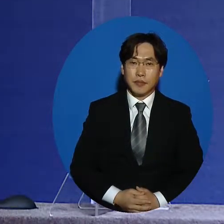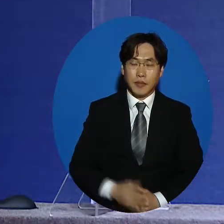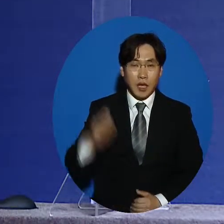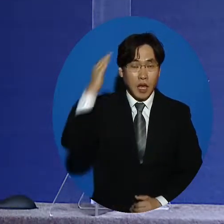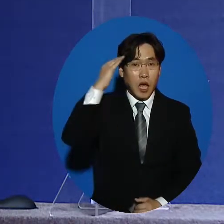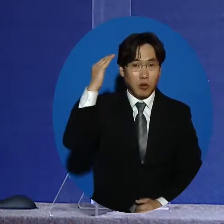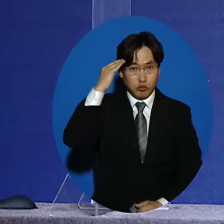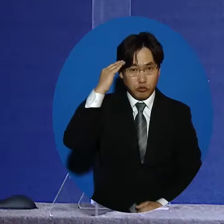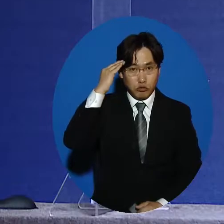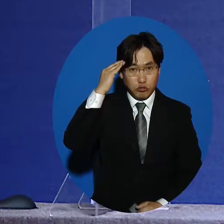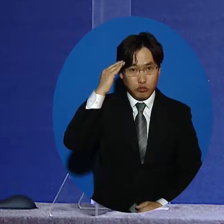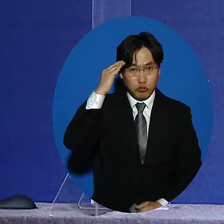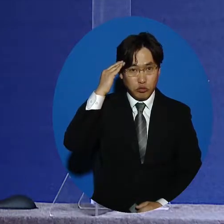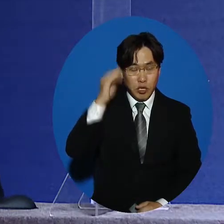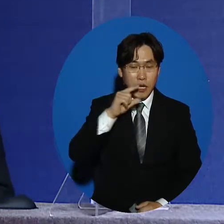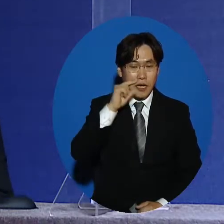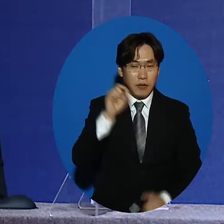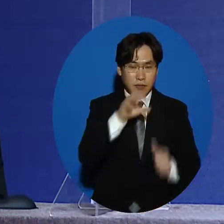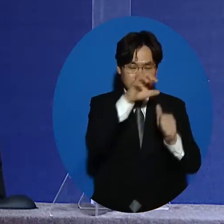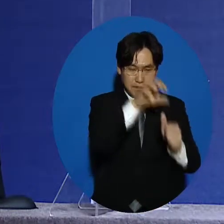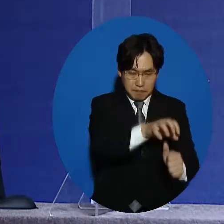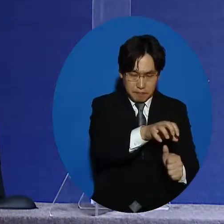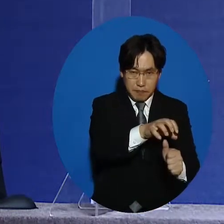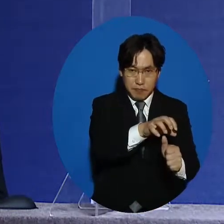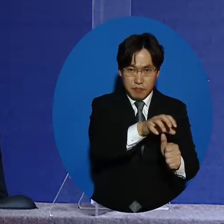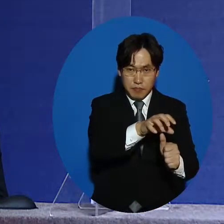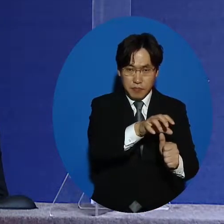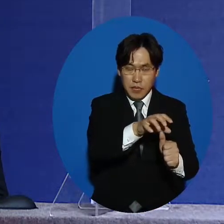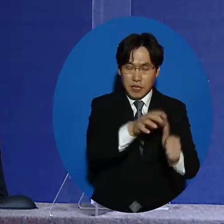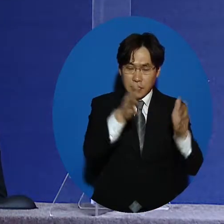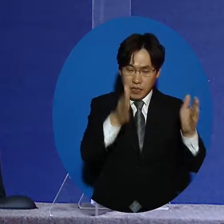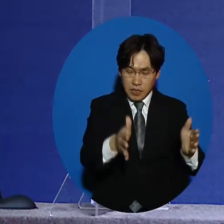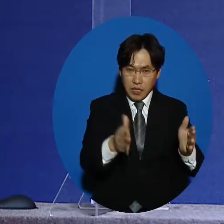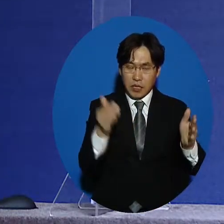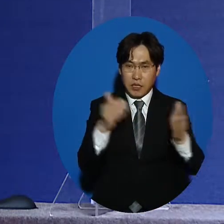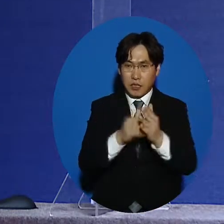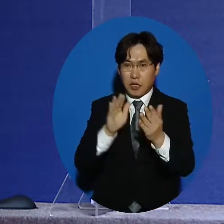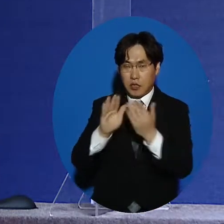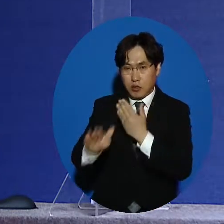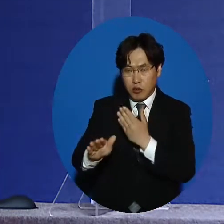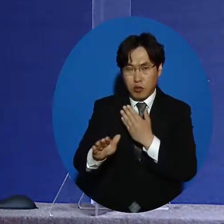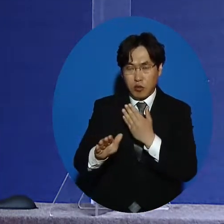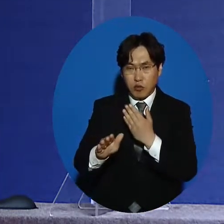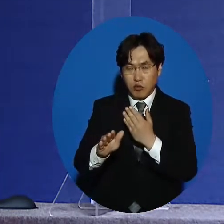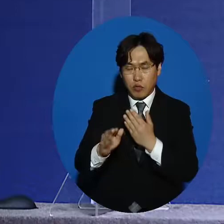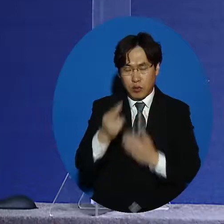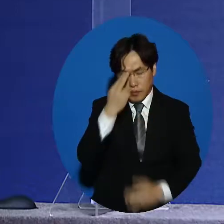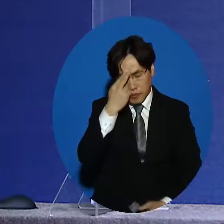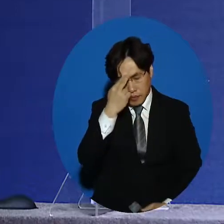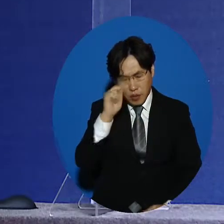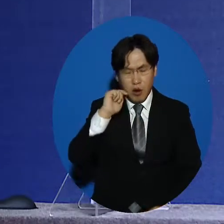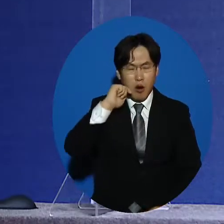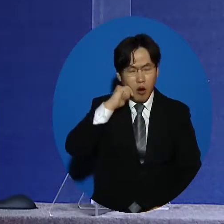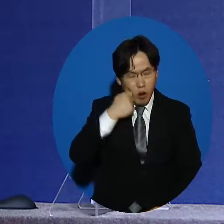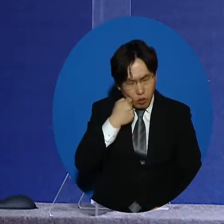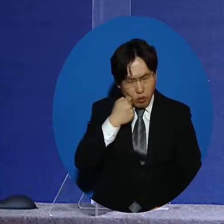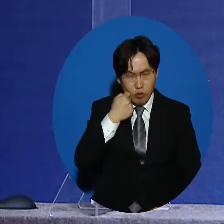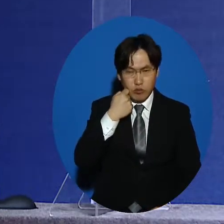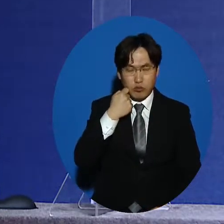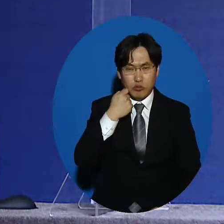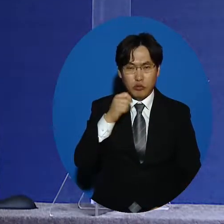우리나라는 그 일제 강점기를 지나서 그 보릿고개 시절에도